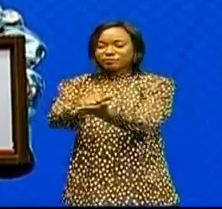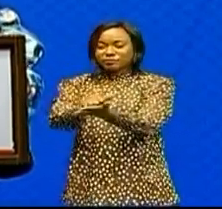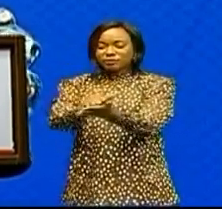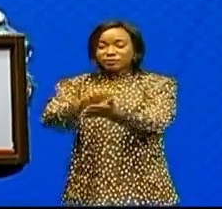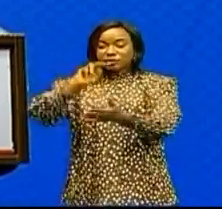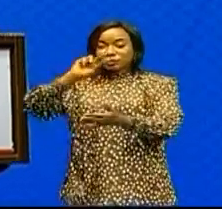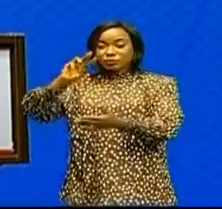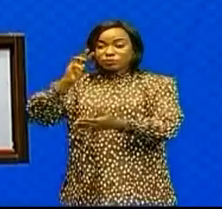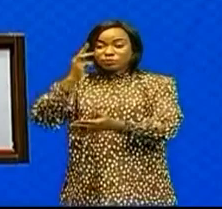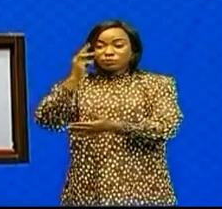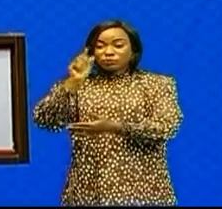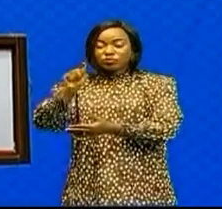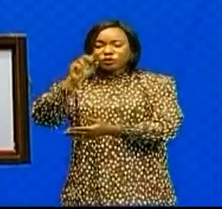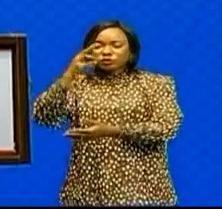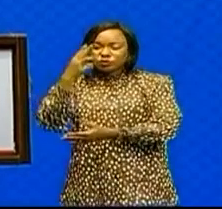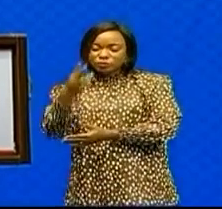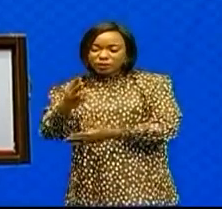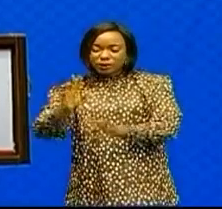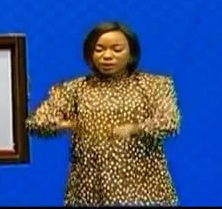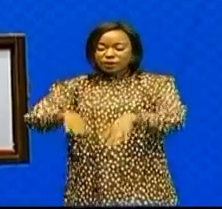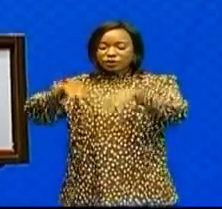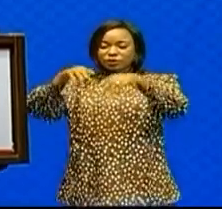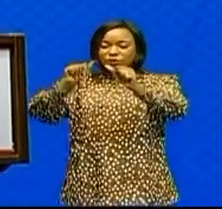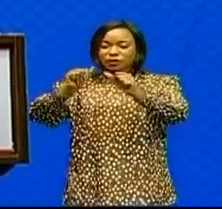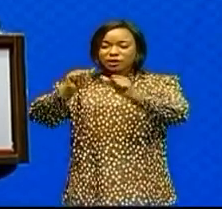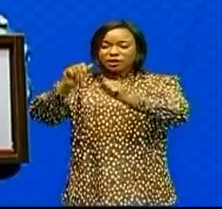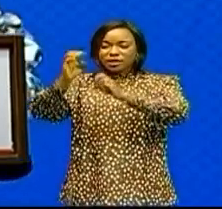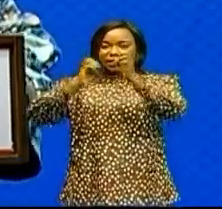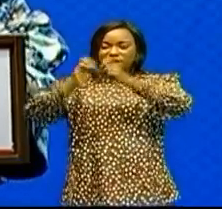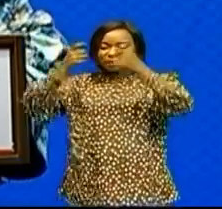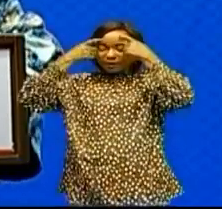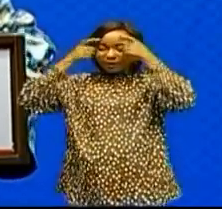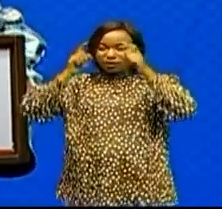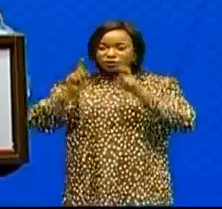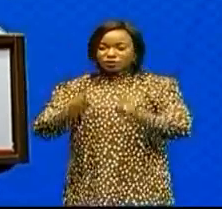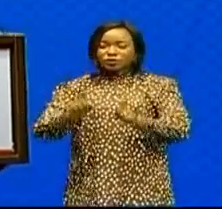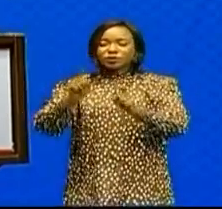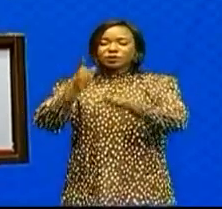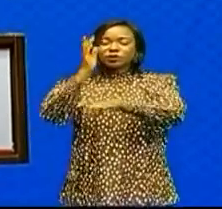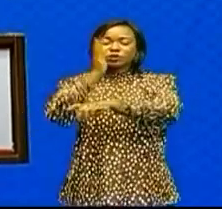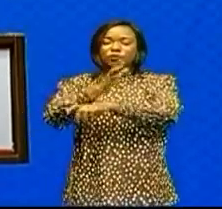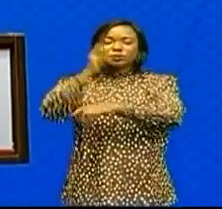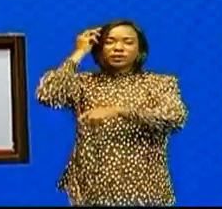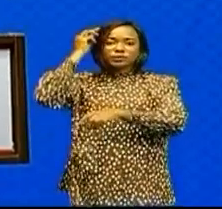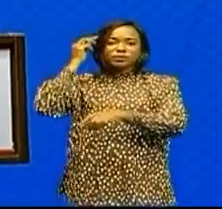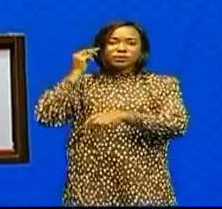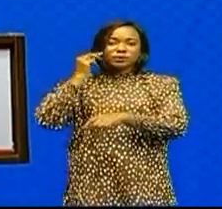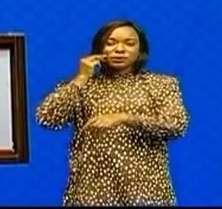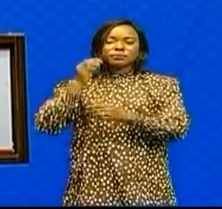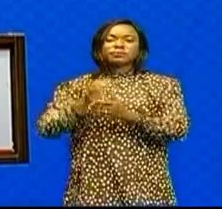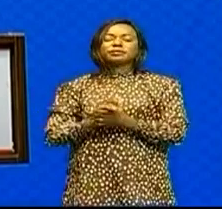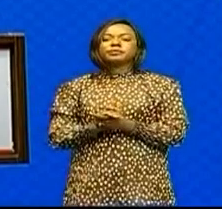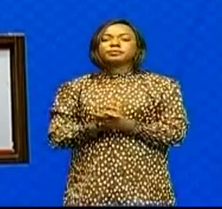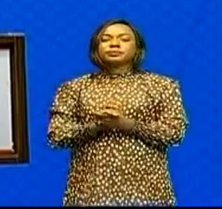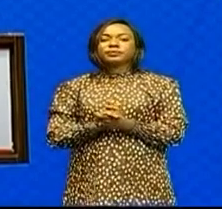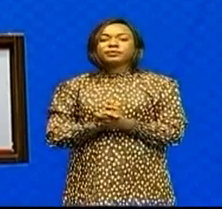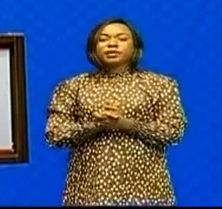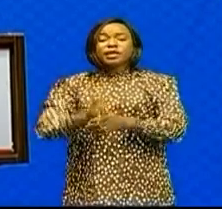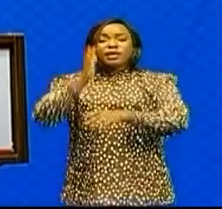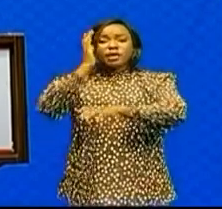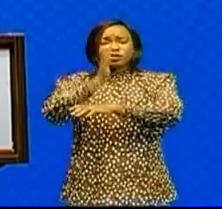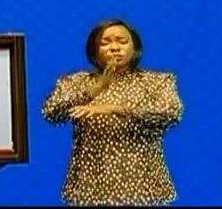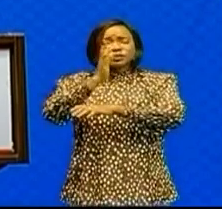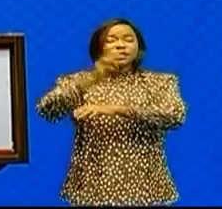Point 3. Approbation d'un relevé de décision du Conseil des ministres. Le Conseil